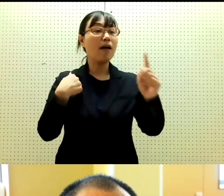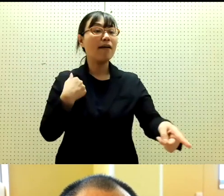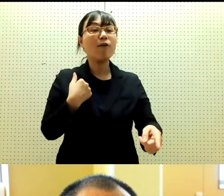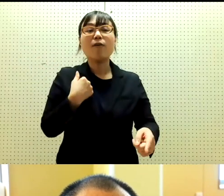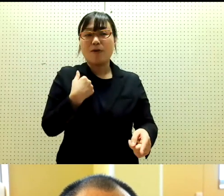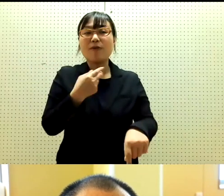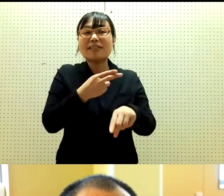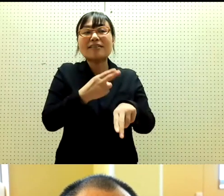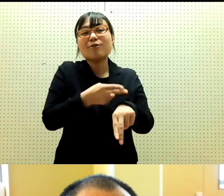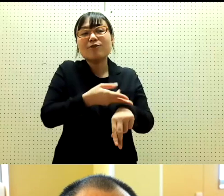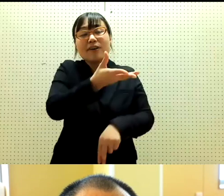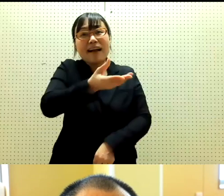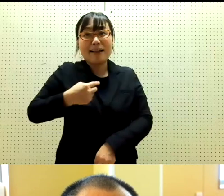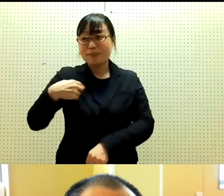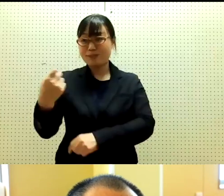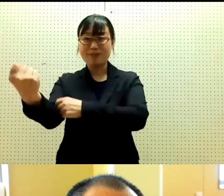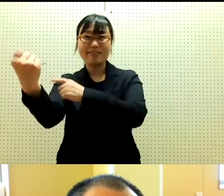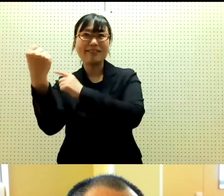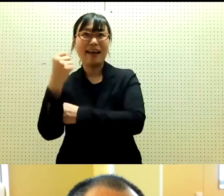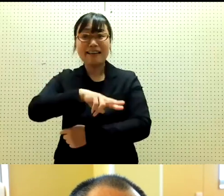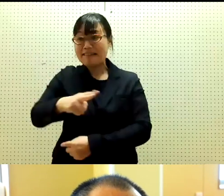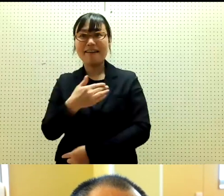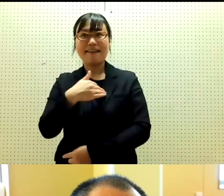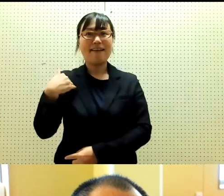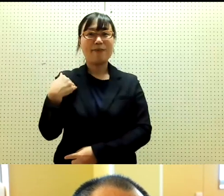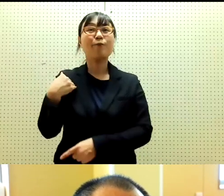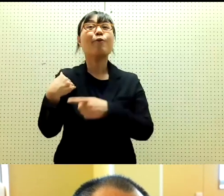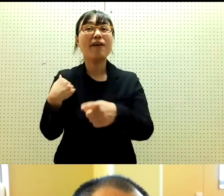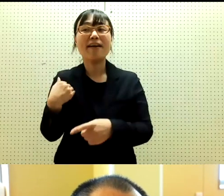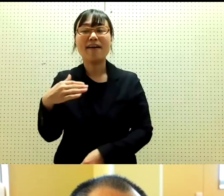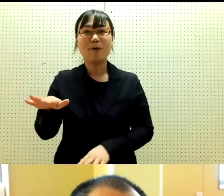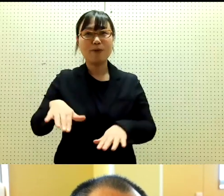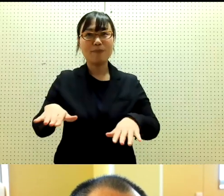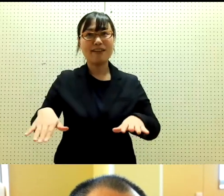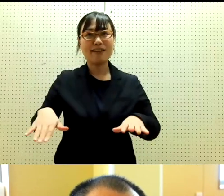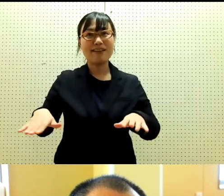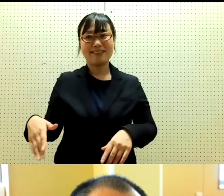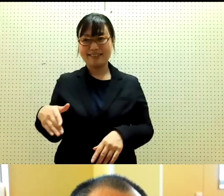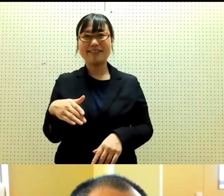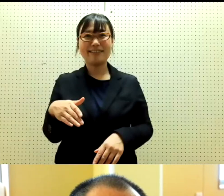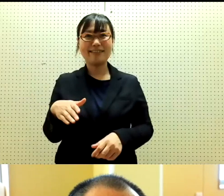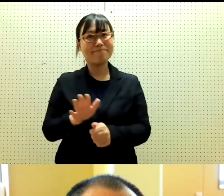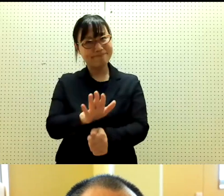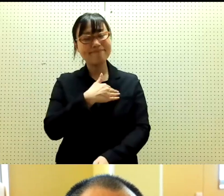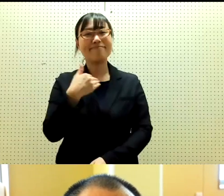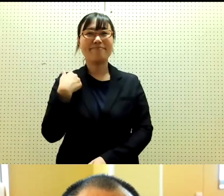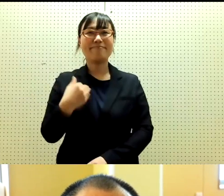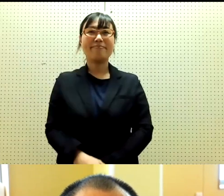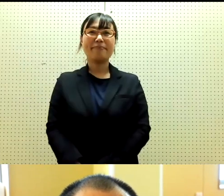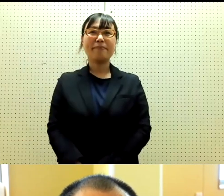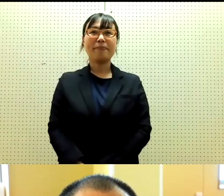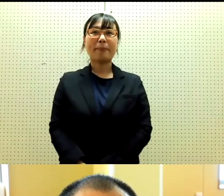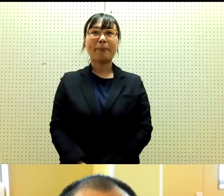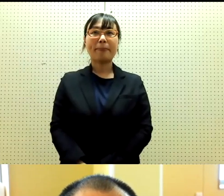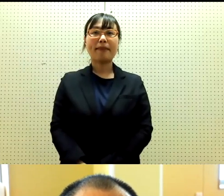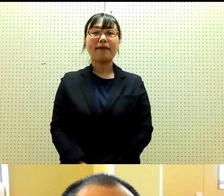いくつも溜まっていくことが、まあ、これから子どもたちの力に一つなっていくのかなとは思いました。で、ですね、この